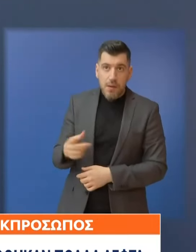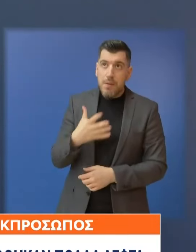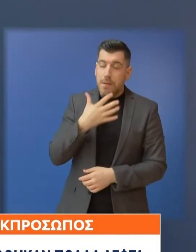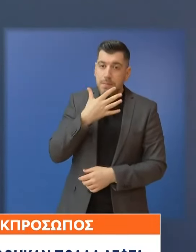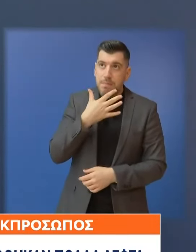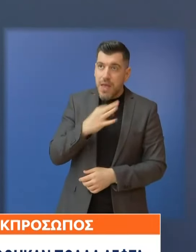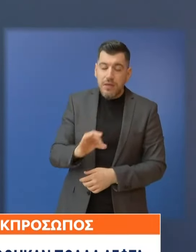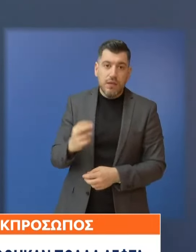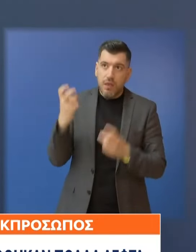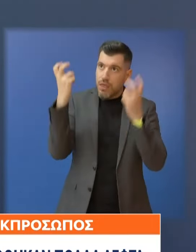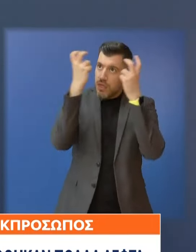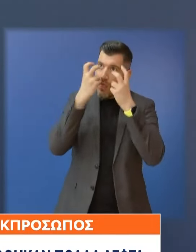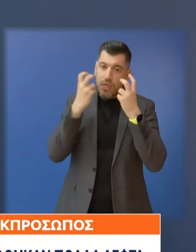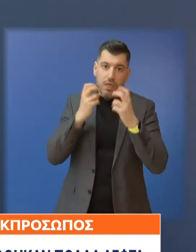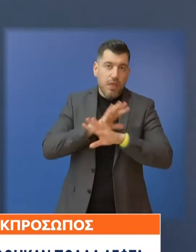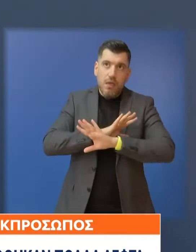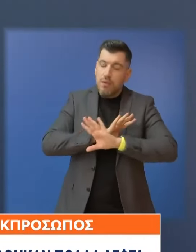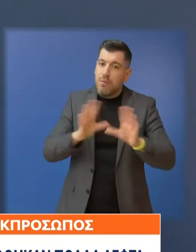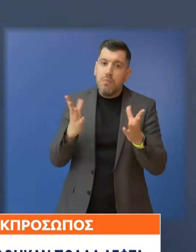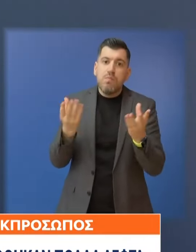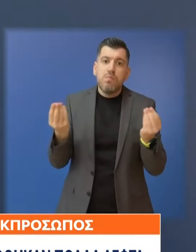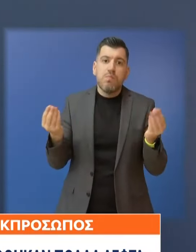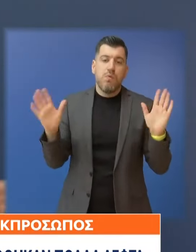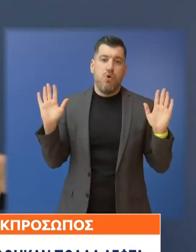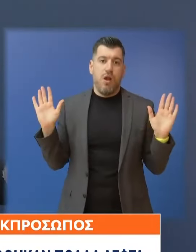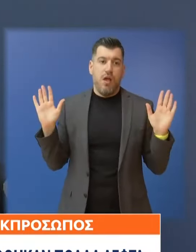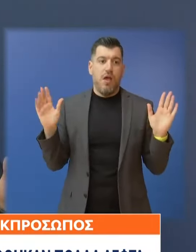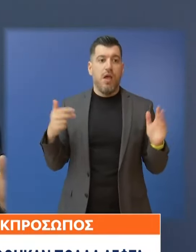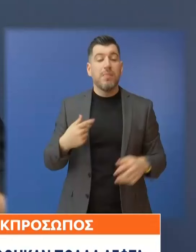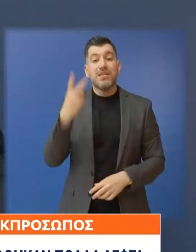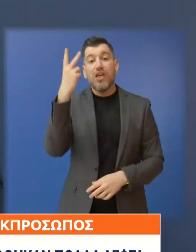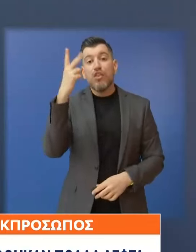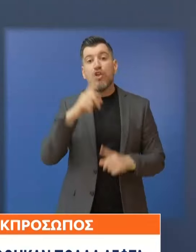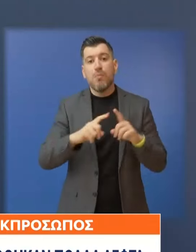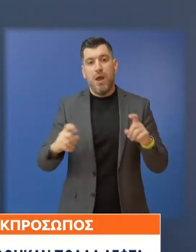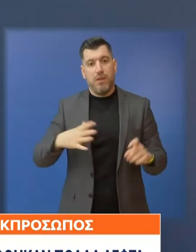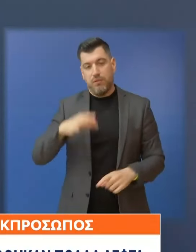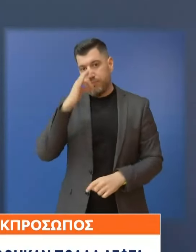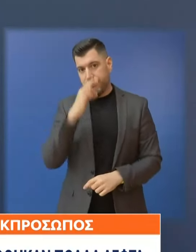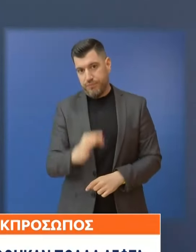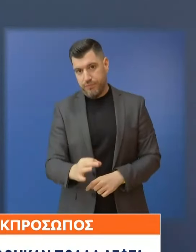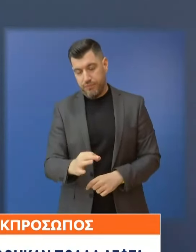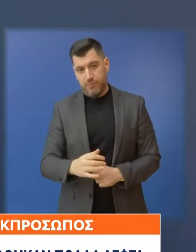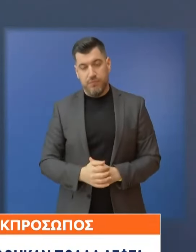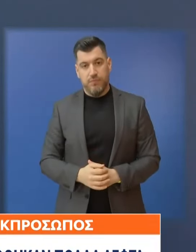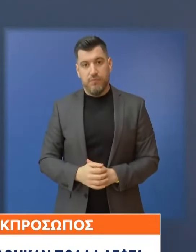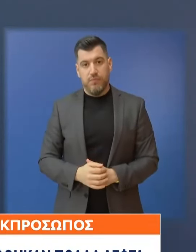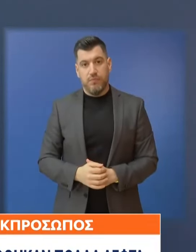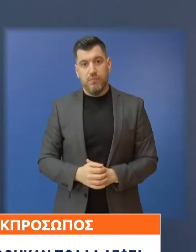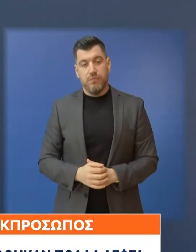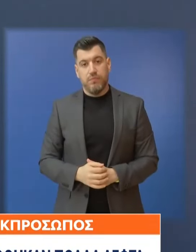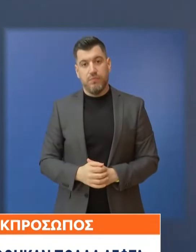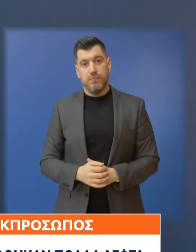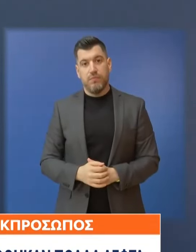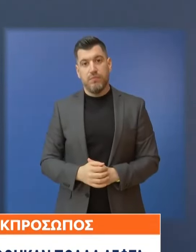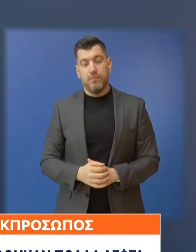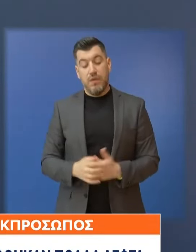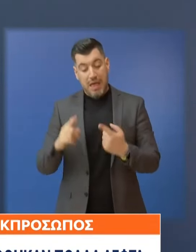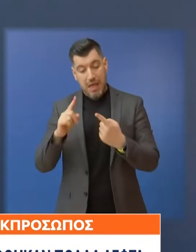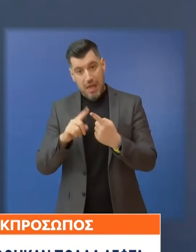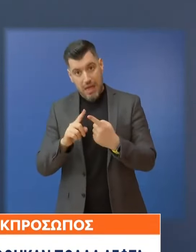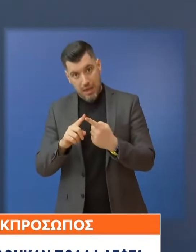λέμε είναι δύο πράγματα, πέραν του προφανούς για τη δικαιοσύνη που σας έχω απαντήσει, ούτε ποτέ πρόκειται η